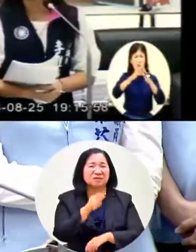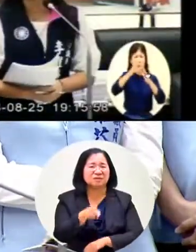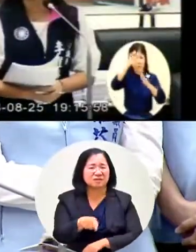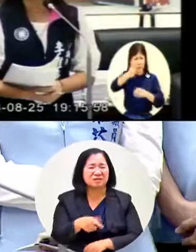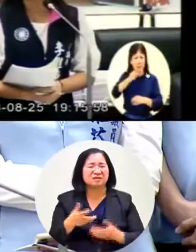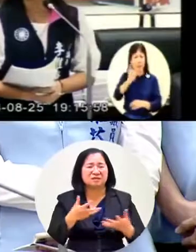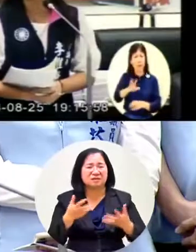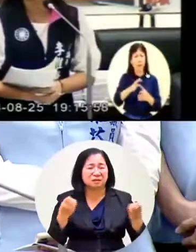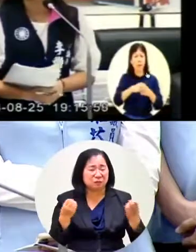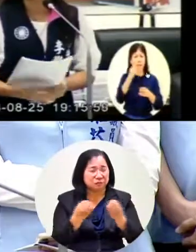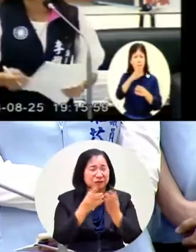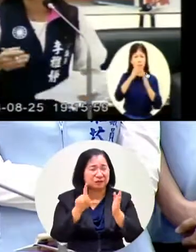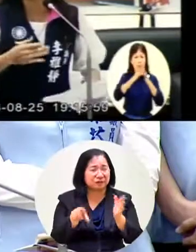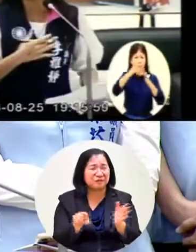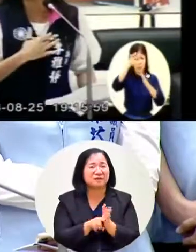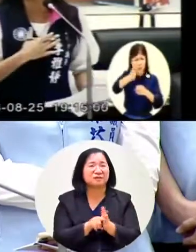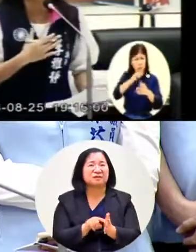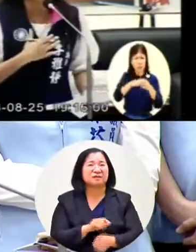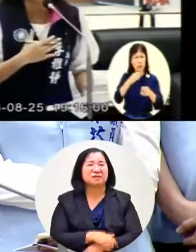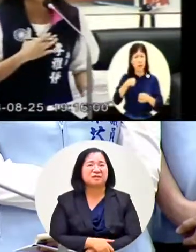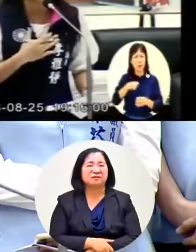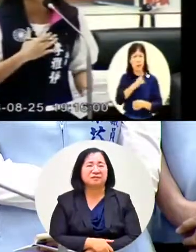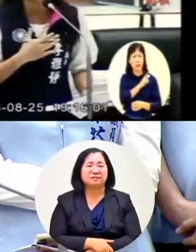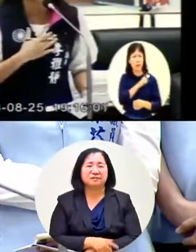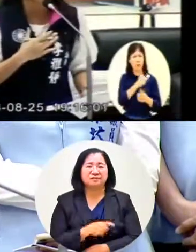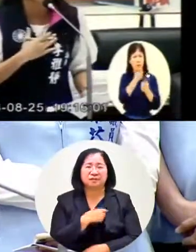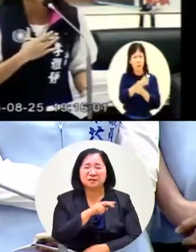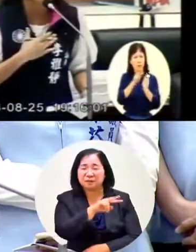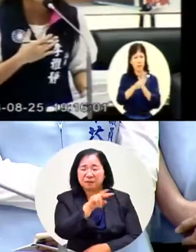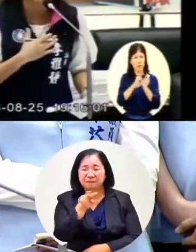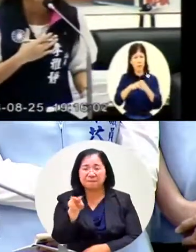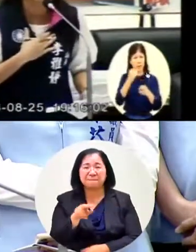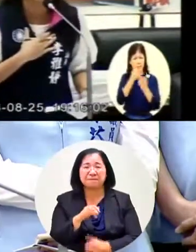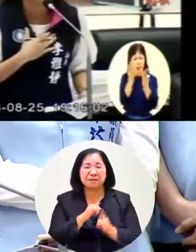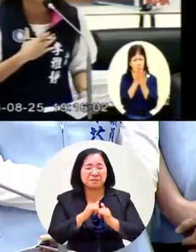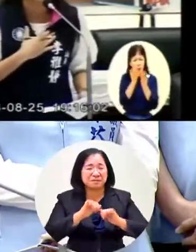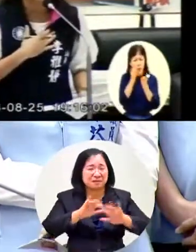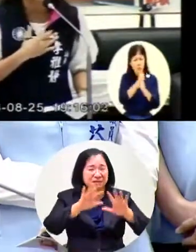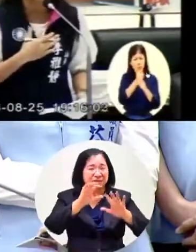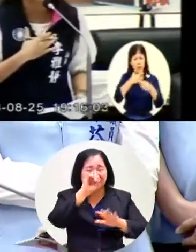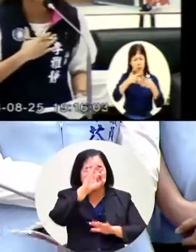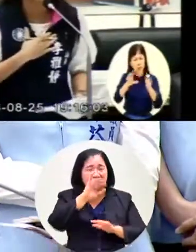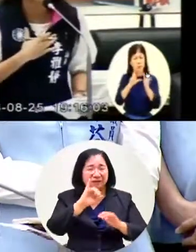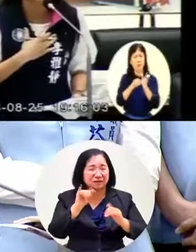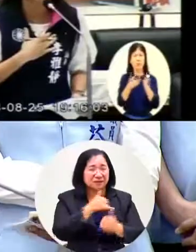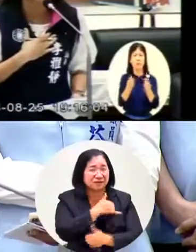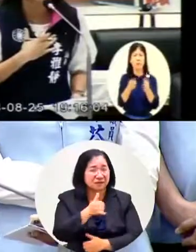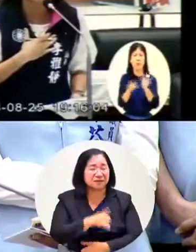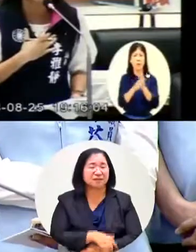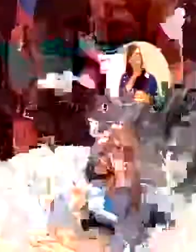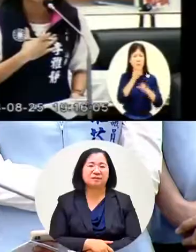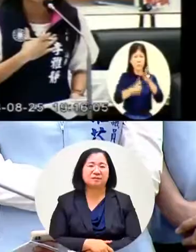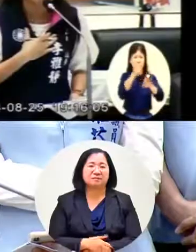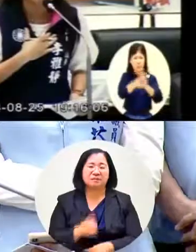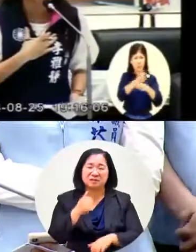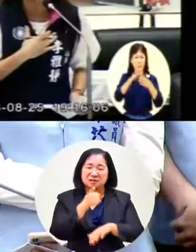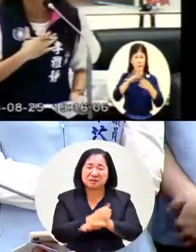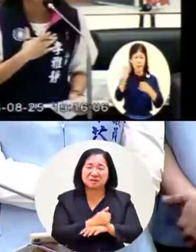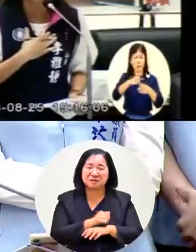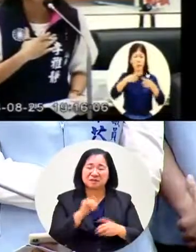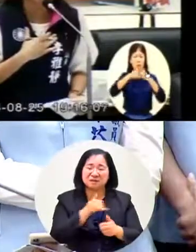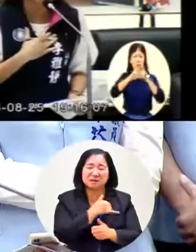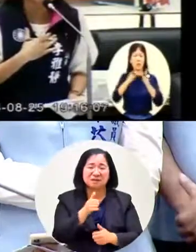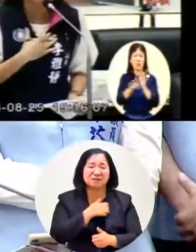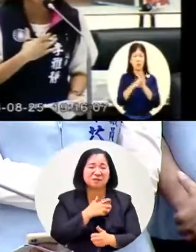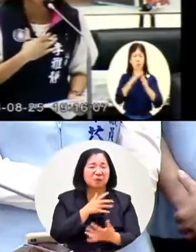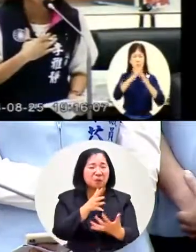伊明明知影现场有状况啊，明明遐在咧憋火啊，大家拢在 并变叫啊，伊等于关地，伊讲伊下